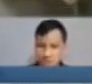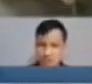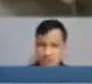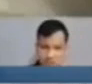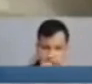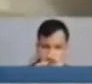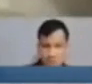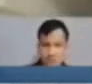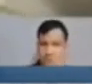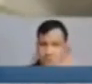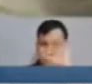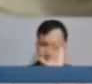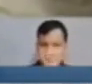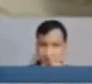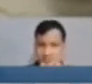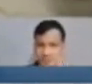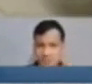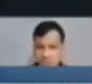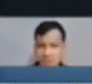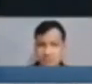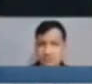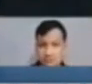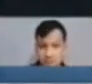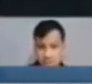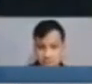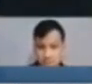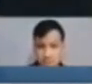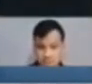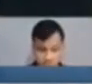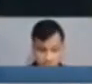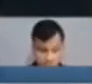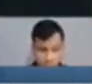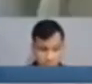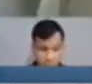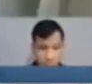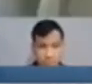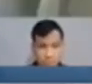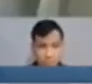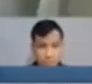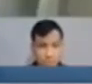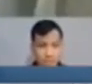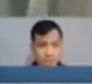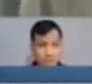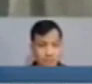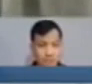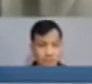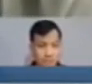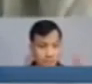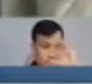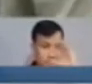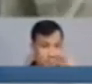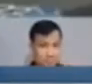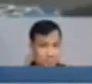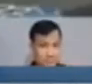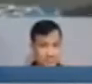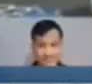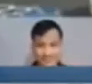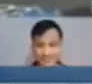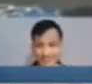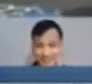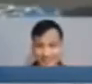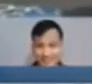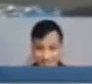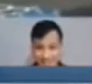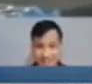contact tracing training program para sa mga 21 hanggang 59 taong gulang. Ang training anya ay hindi lalagpas sa 5 araw